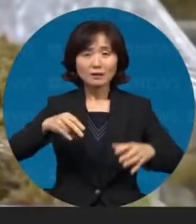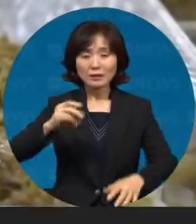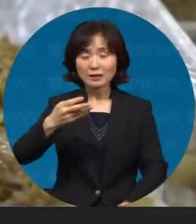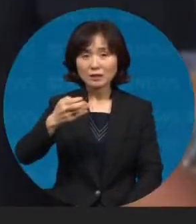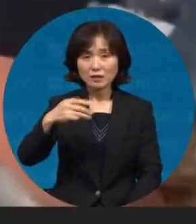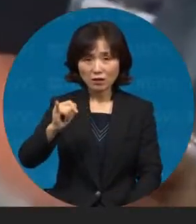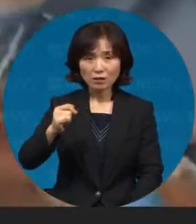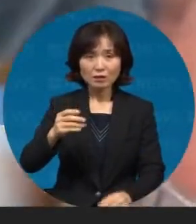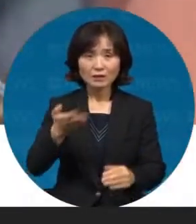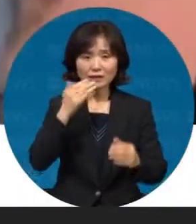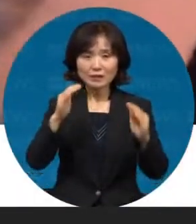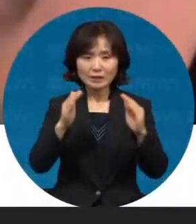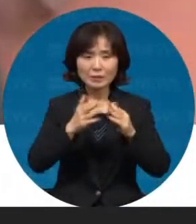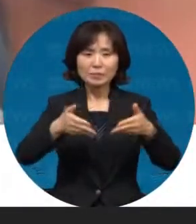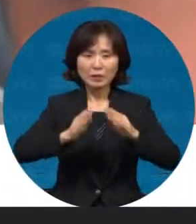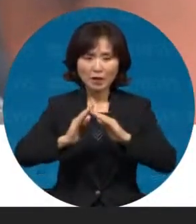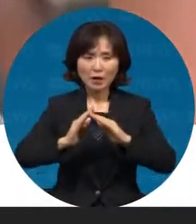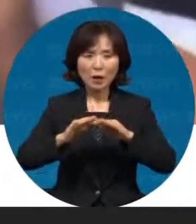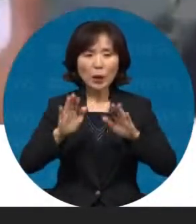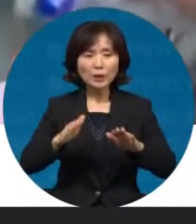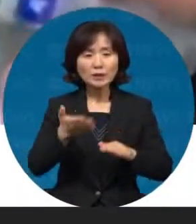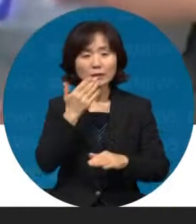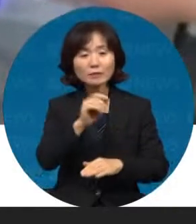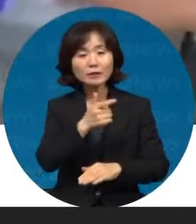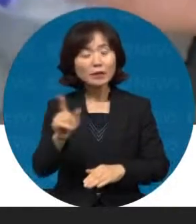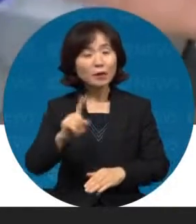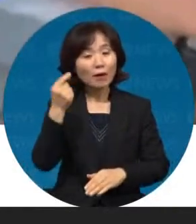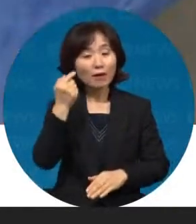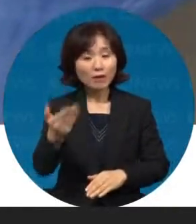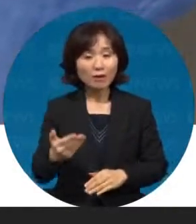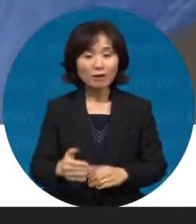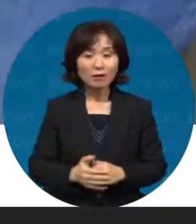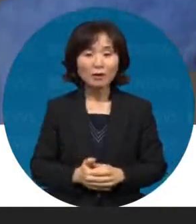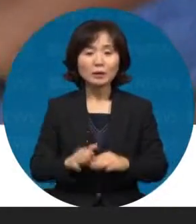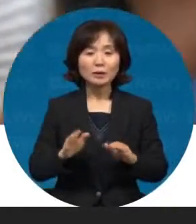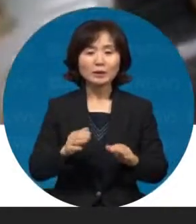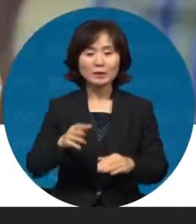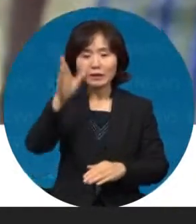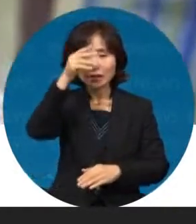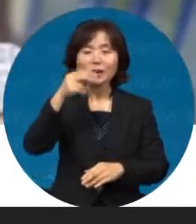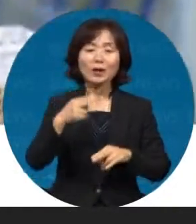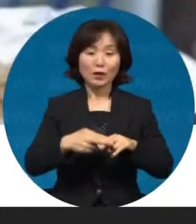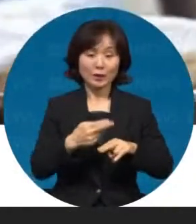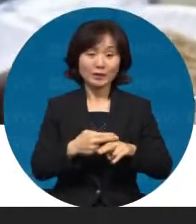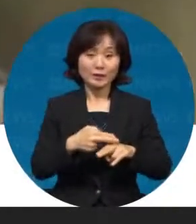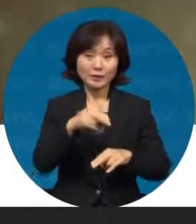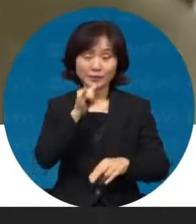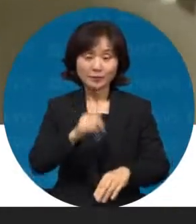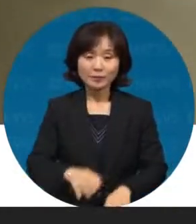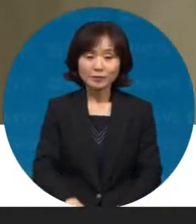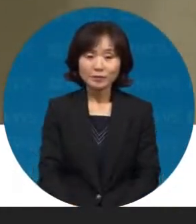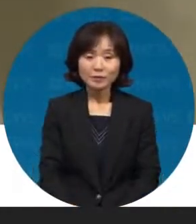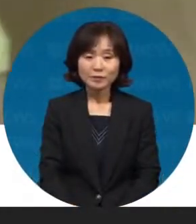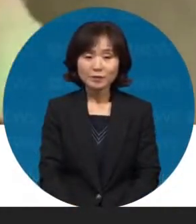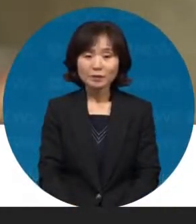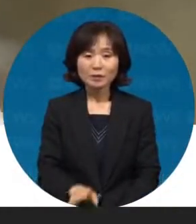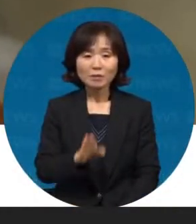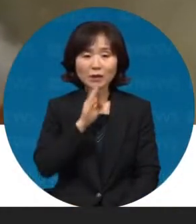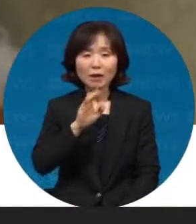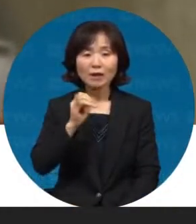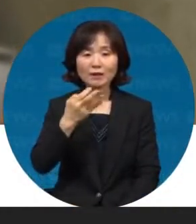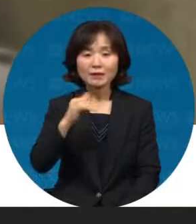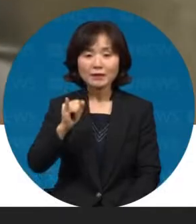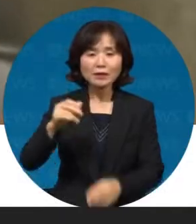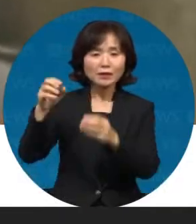세워졌고. Yareli, what's the food today? Today we have a legume of chicken. Actually, traditional